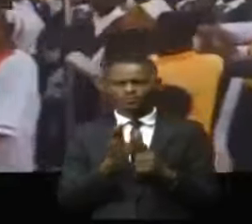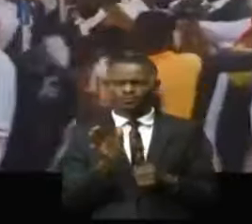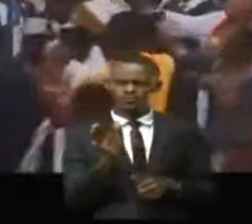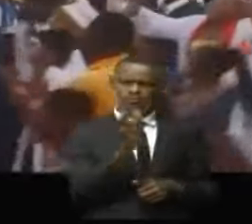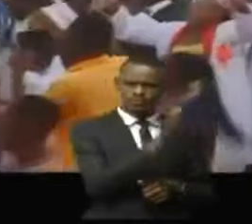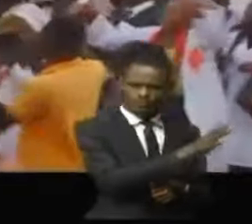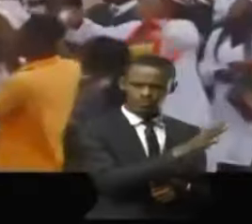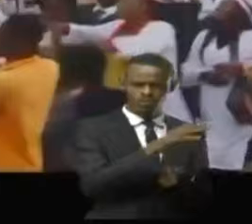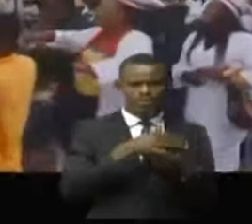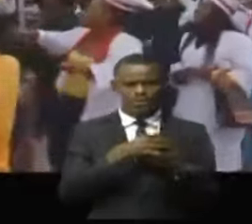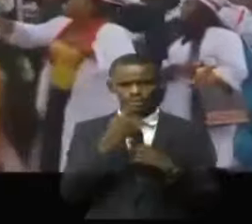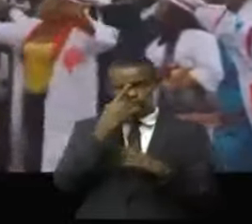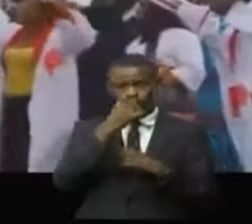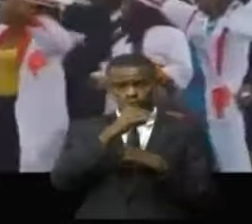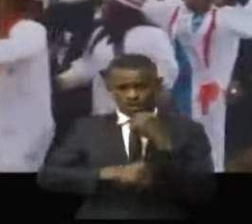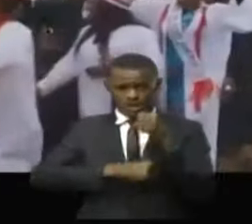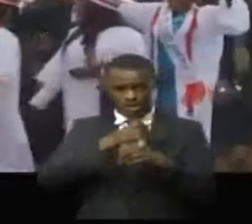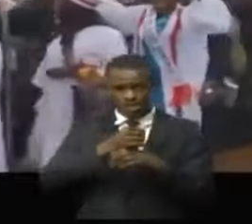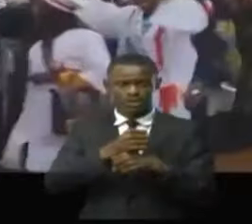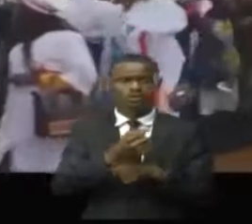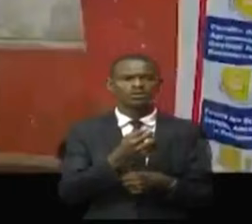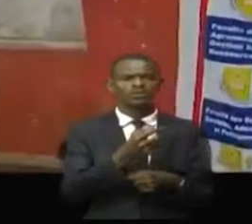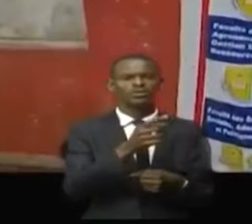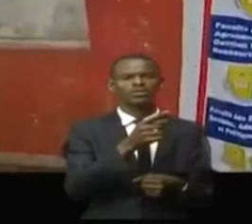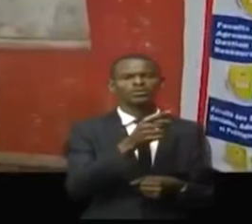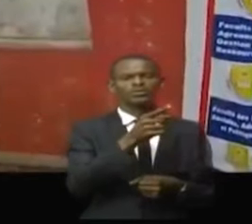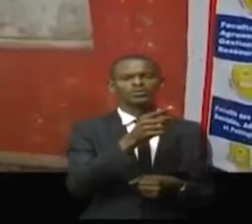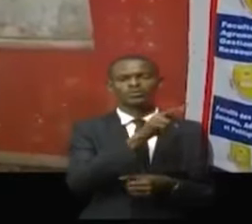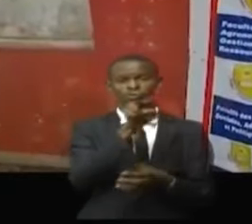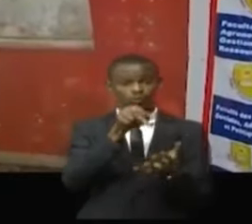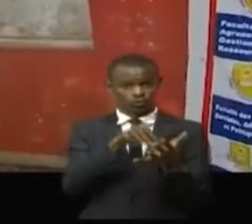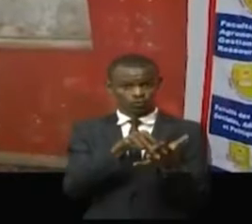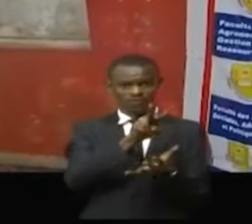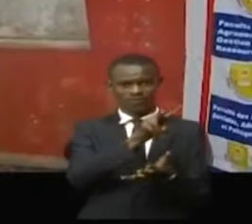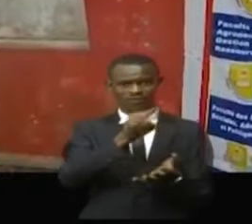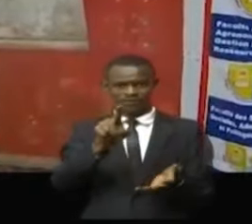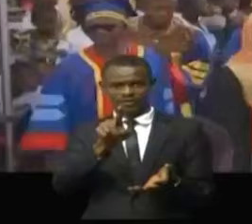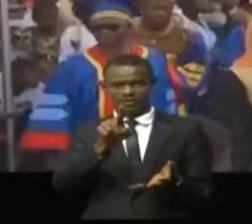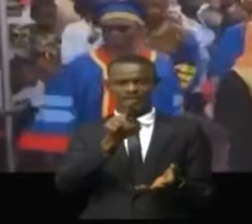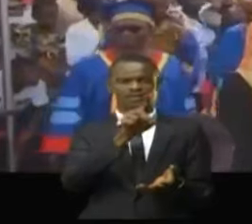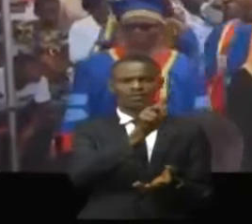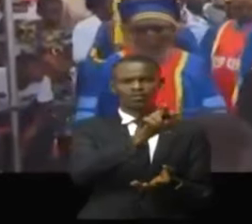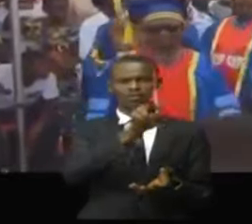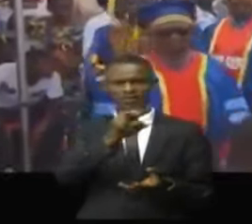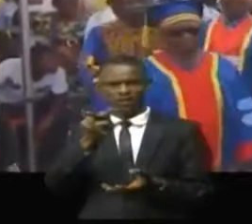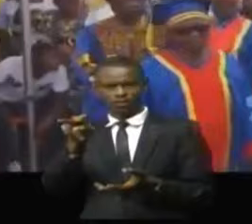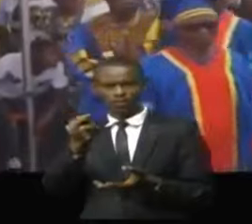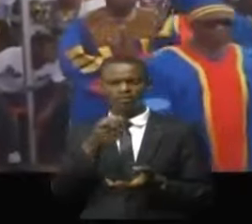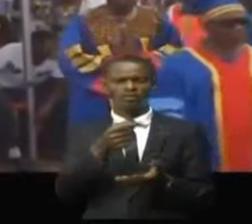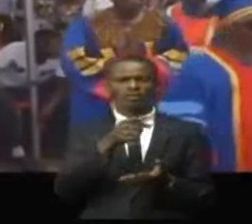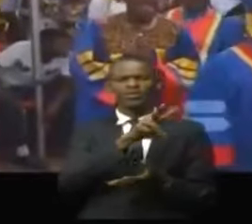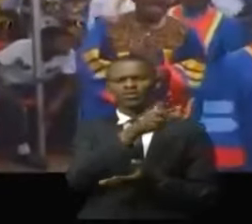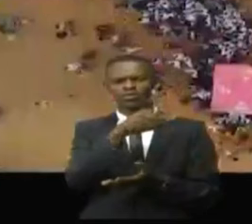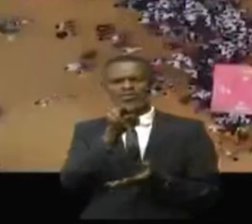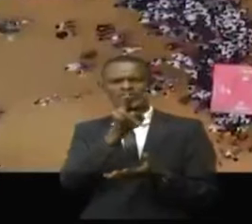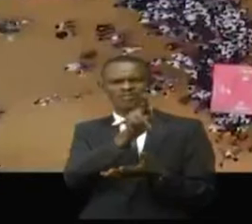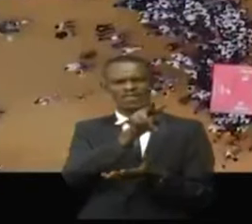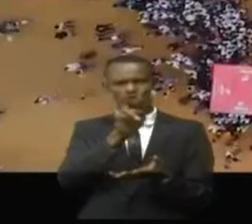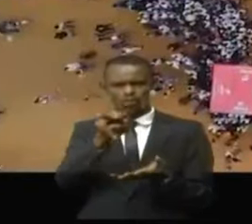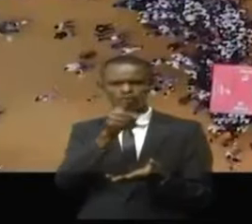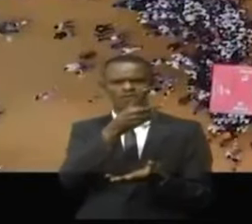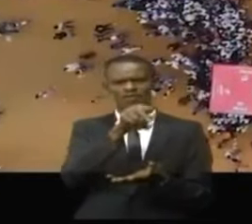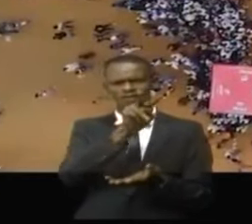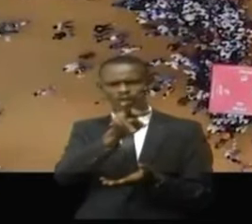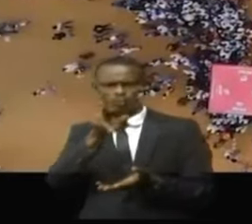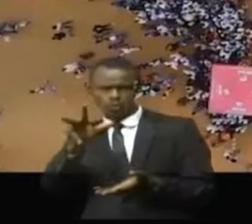années 2021-2022 et 2022-2023 à l'Université du Kwango a eu lieu ce mardi 31 octobre 2023 à la